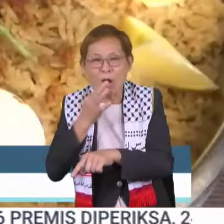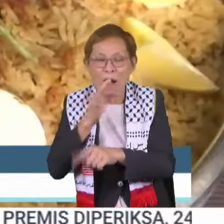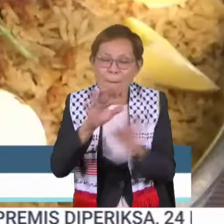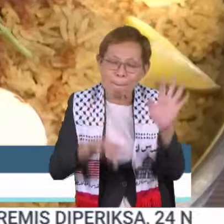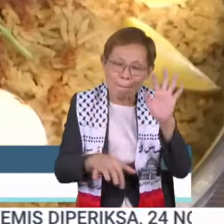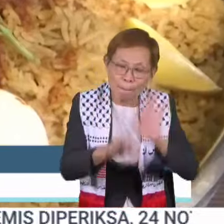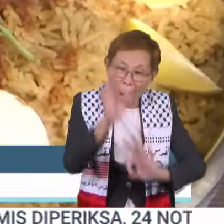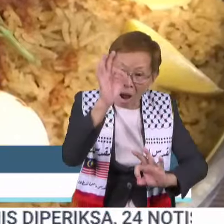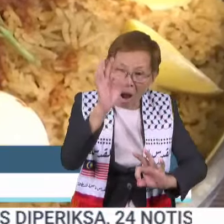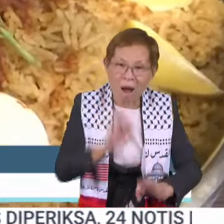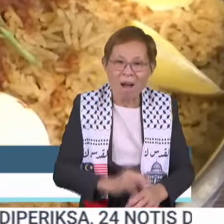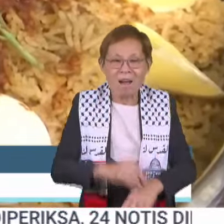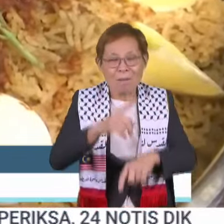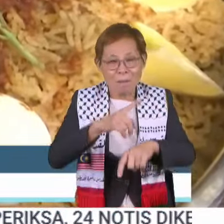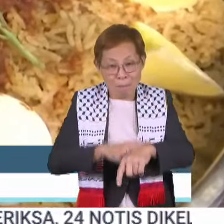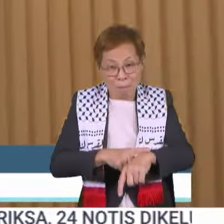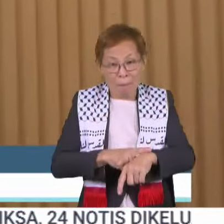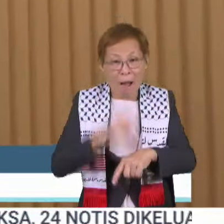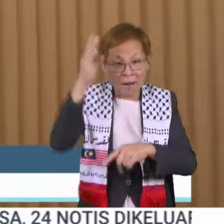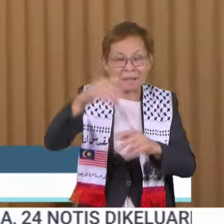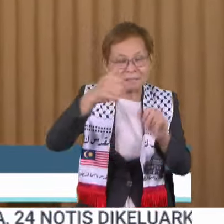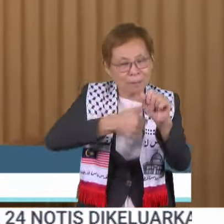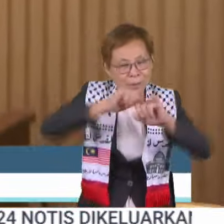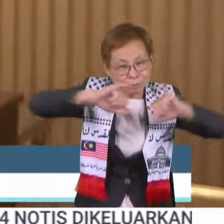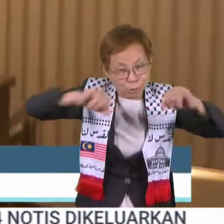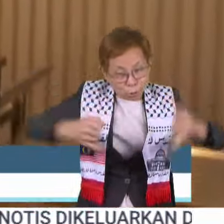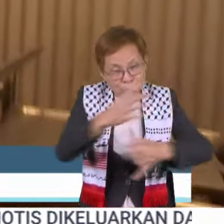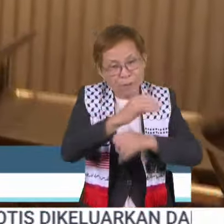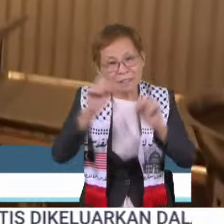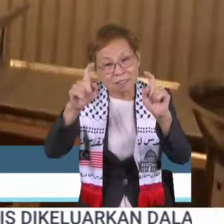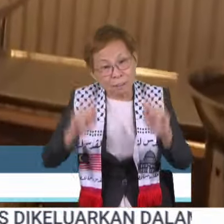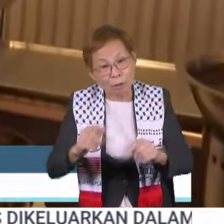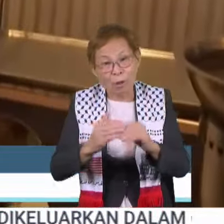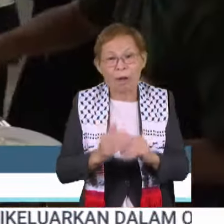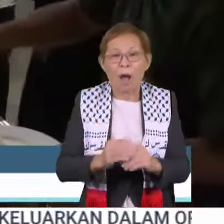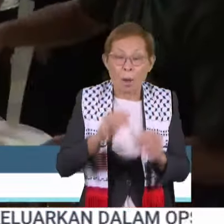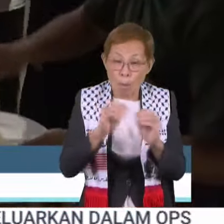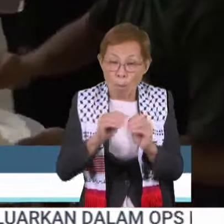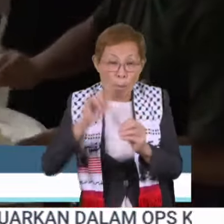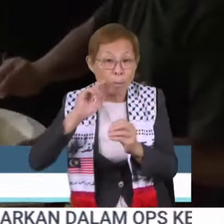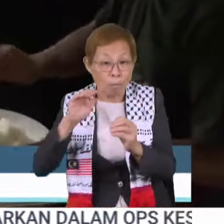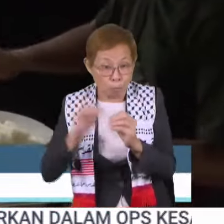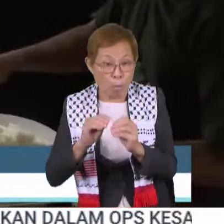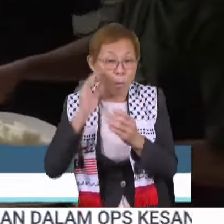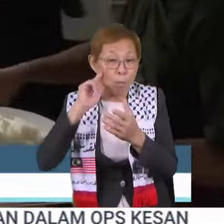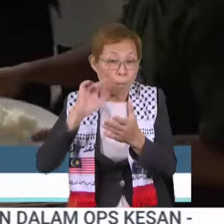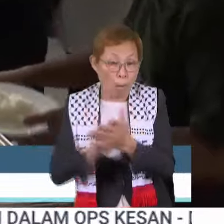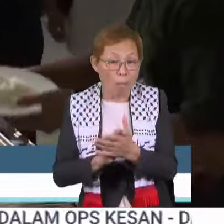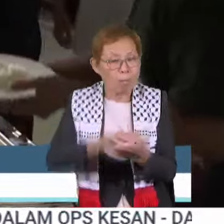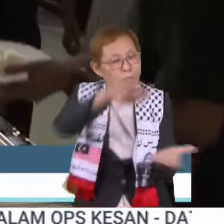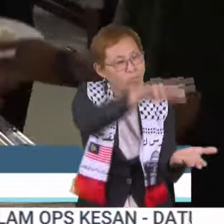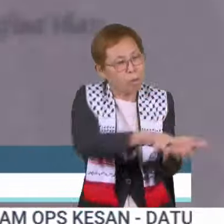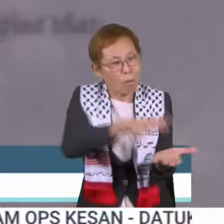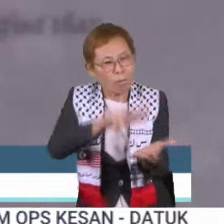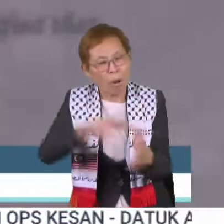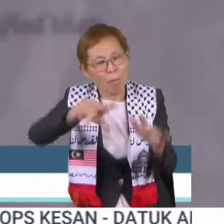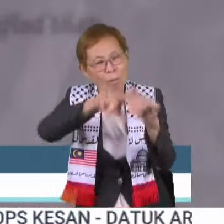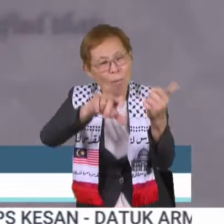pilihan sesi tazkirah juga akan diadakan setiap jumaat dan Sabtu dan lebih meyakinkan pihaknya telah menerima pengesahan